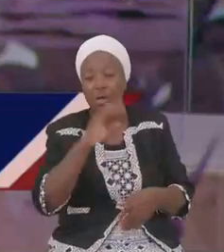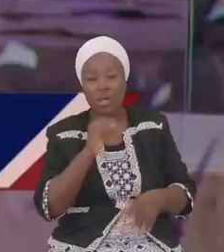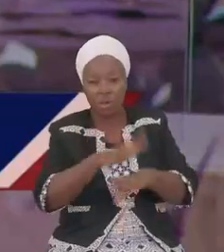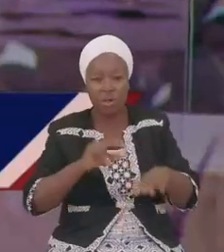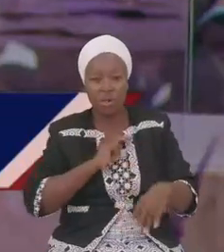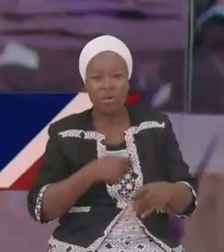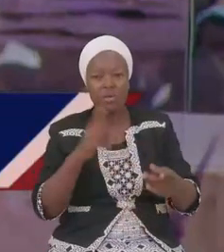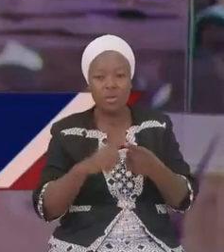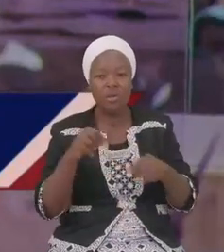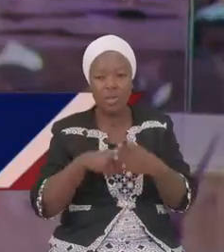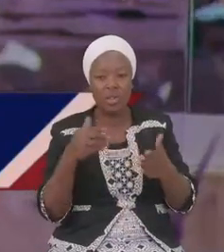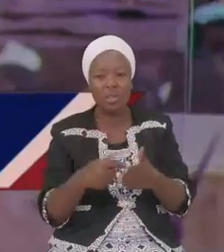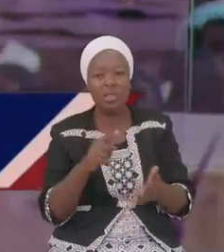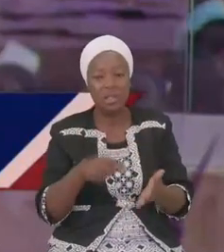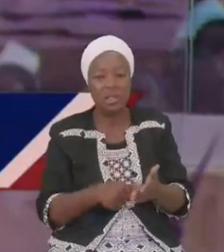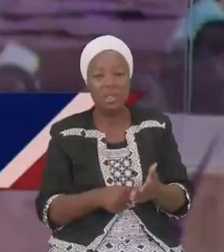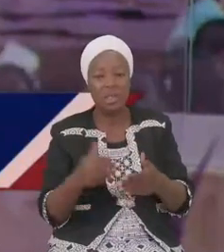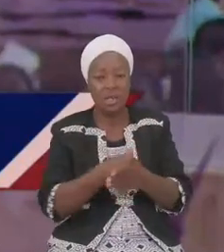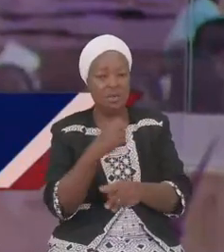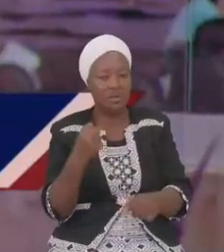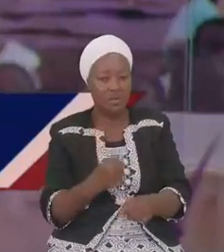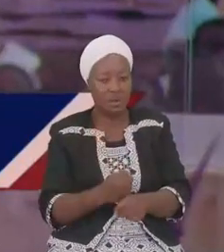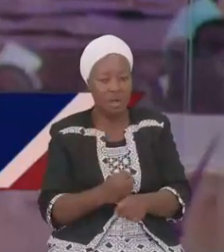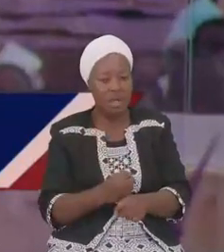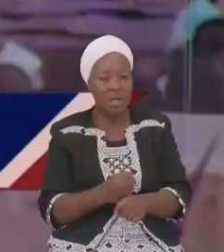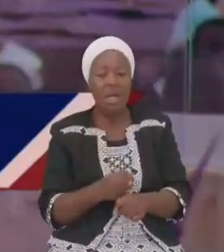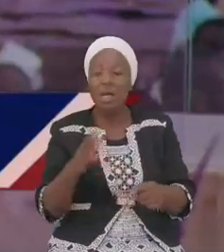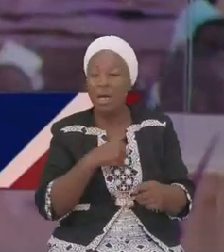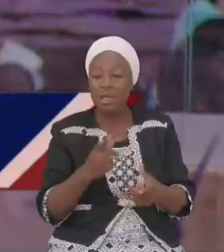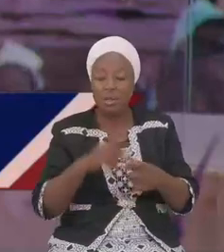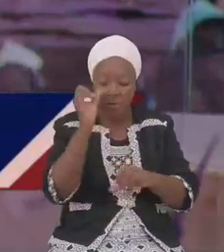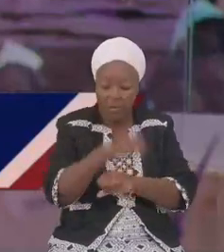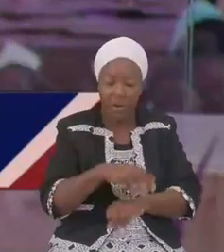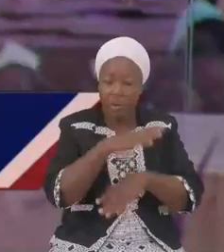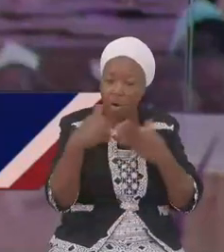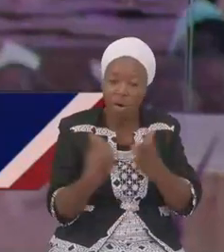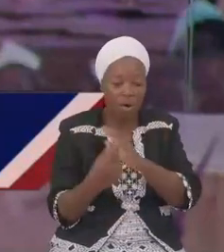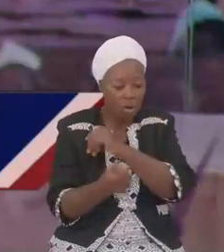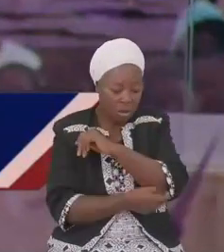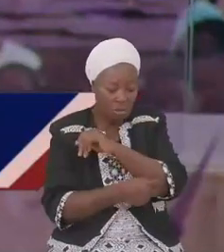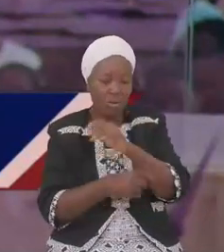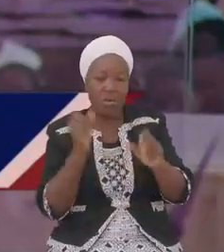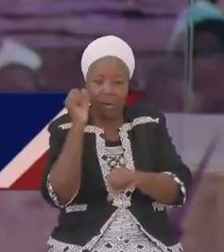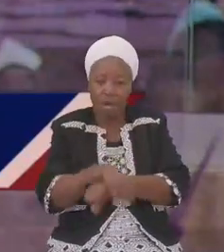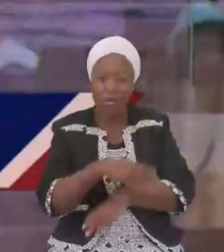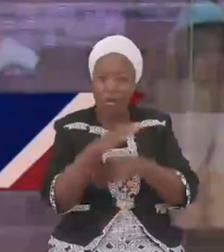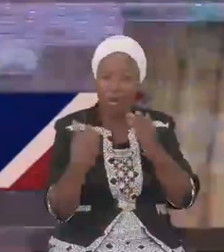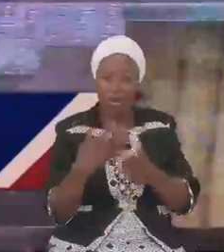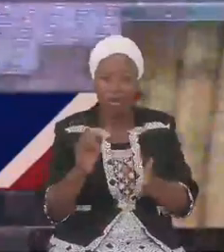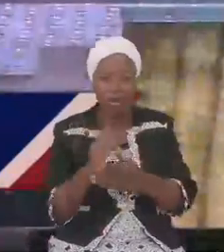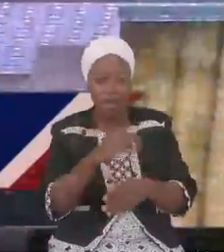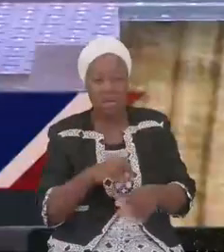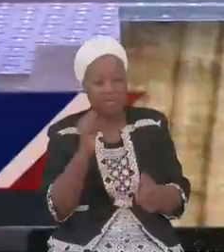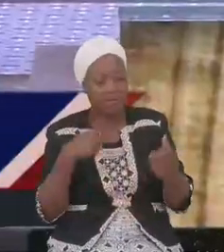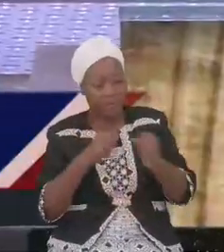dans la nouvelle année. C'est une vie qui triomphe de la tentation, qui triomphe des choses qui luttent contre nous ou qui